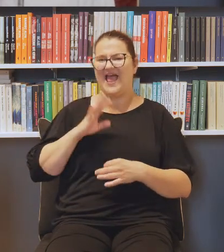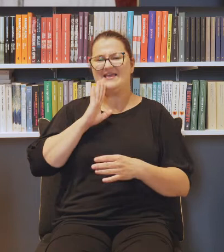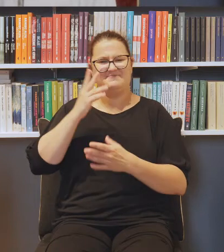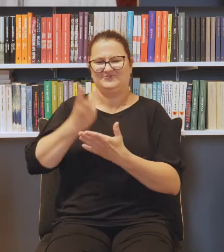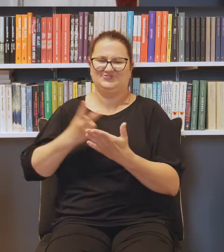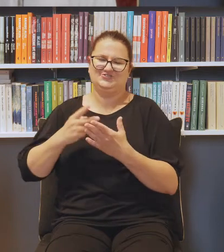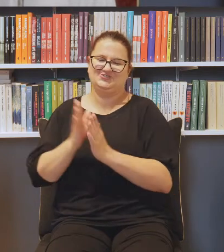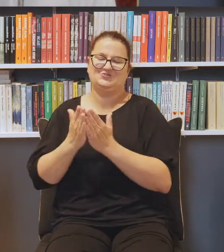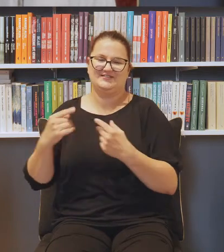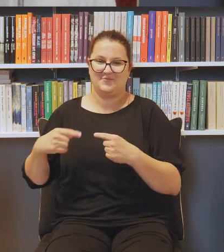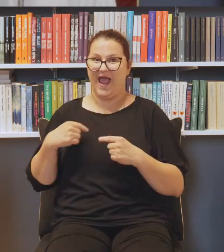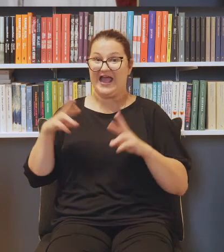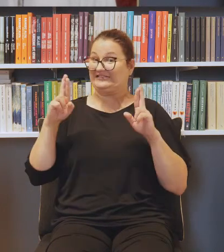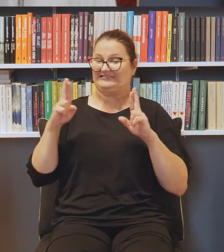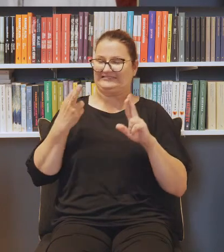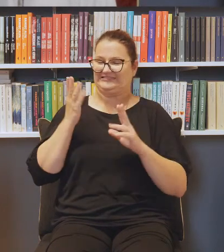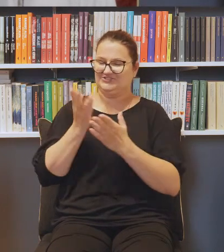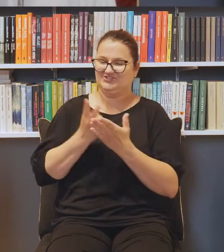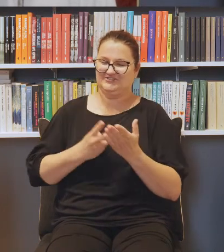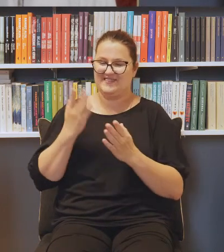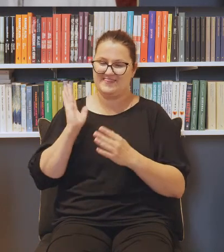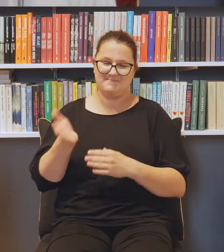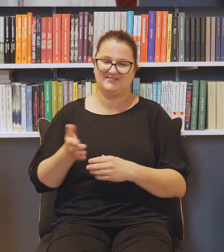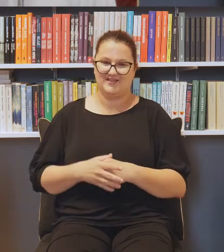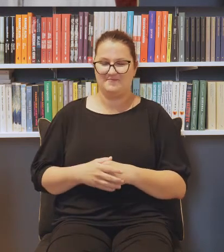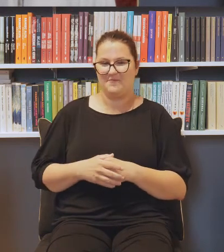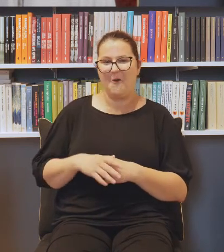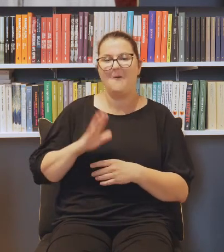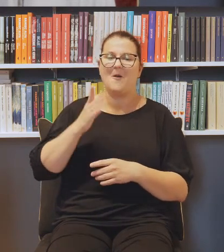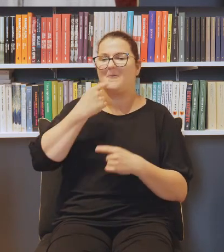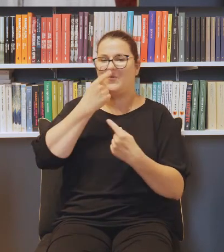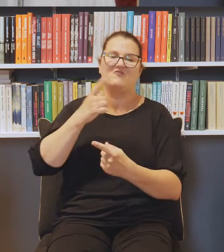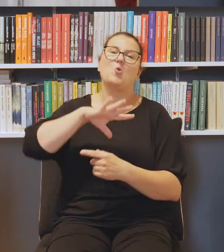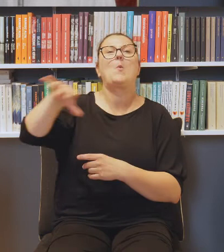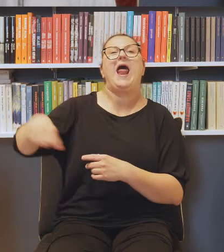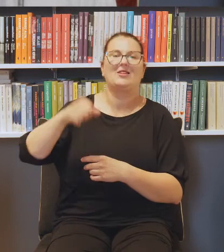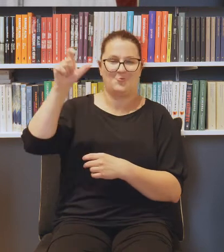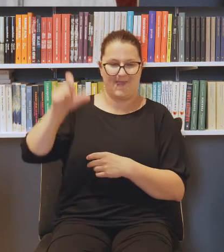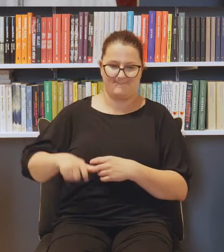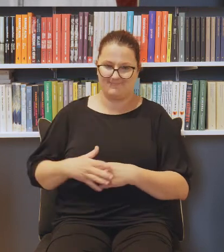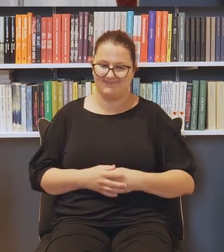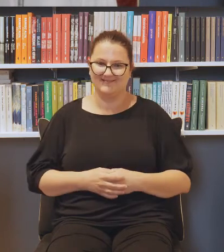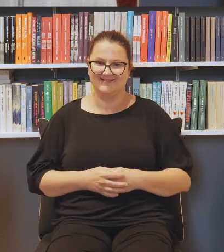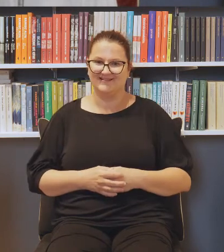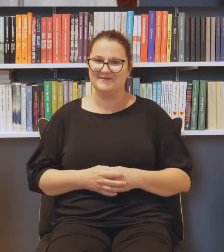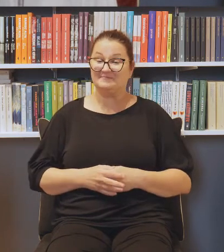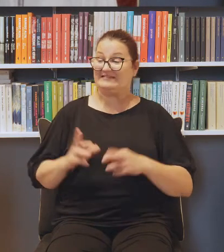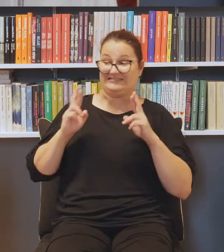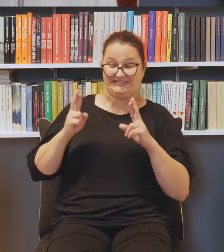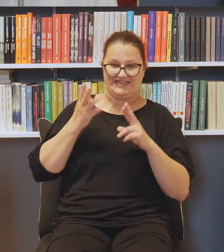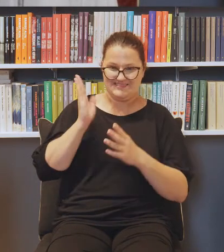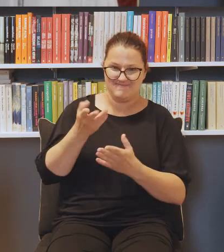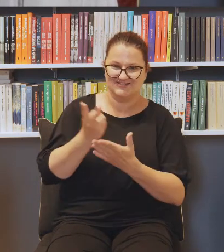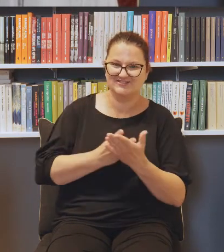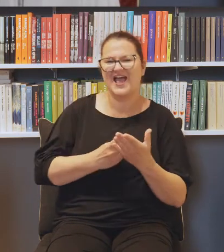książki. A mam nadzieję, że nie przeczyta, bo potem powie, że się ukradłem jej tożsamość. To miejmy nadzieję, że nie